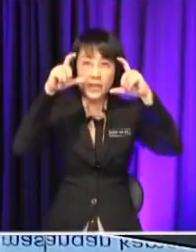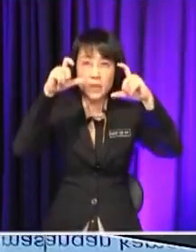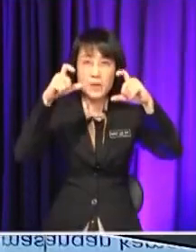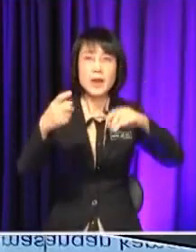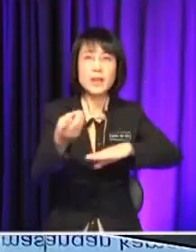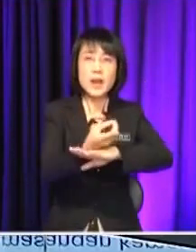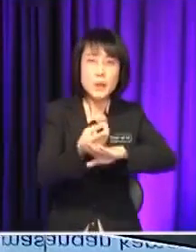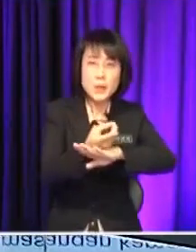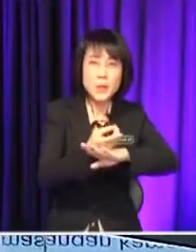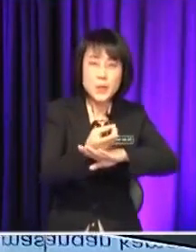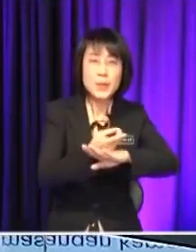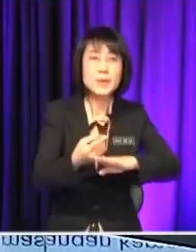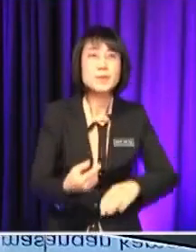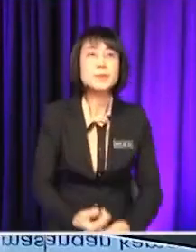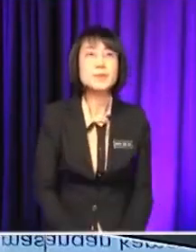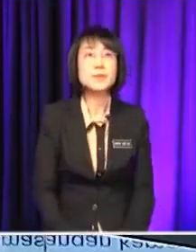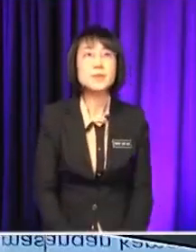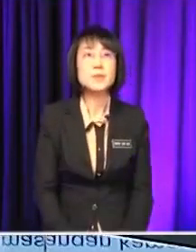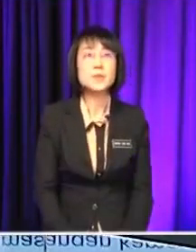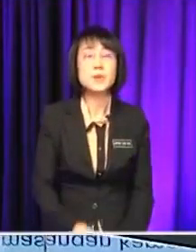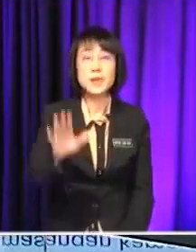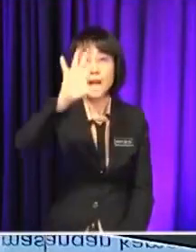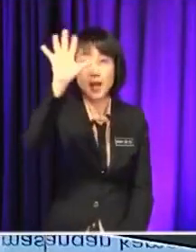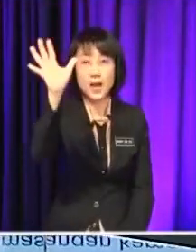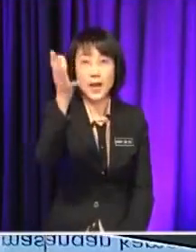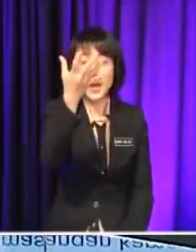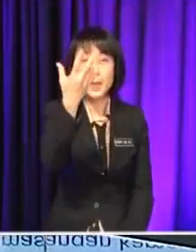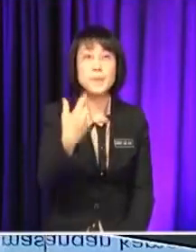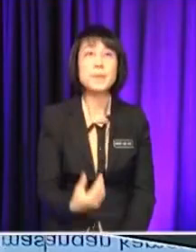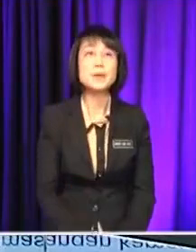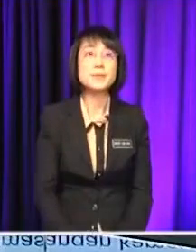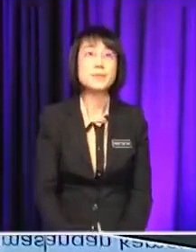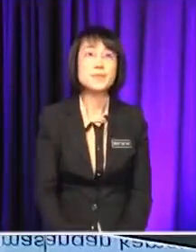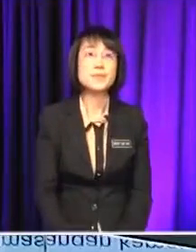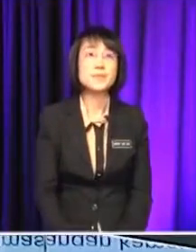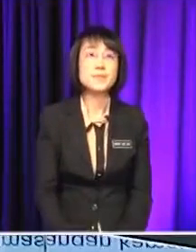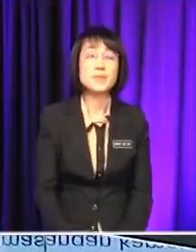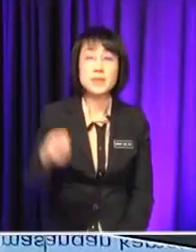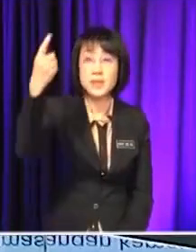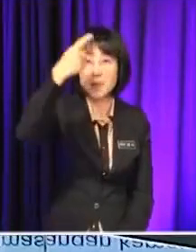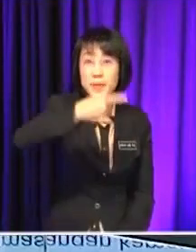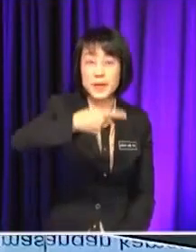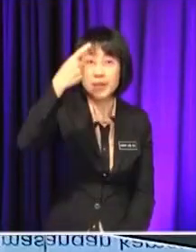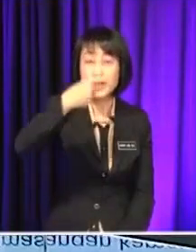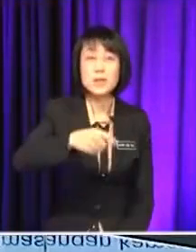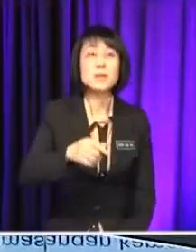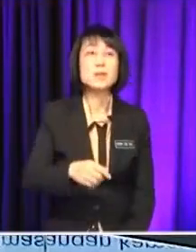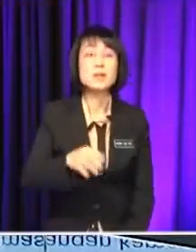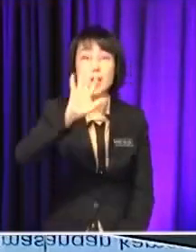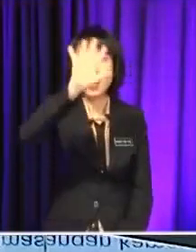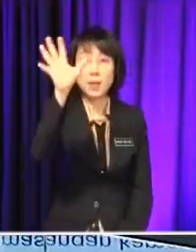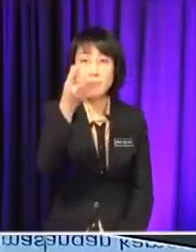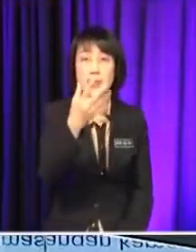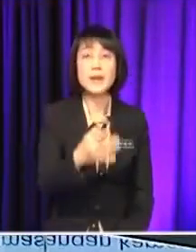eee lakukan Abu tersebut oke lah kan dan juga di kalau saya hadapan ini dengan menggunakan kain yang yang